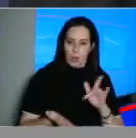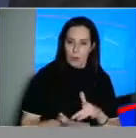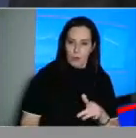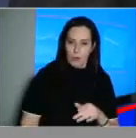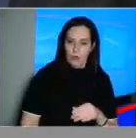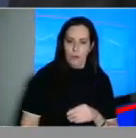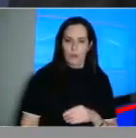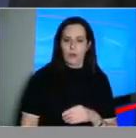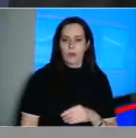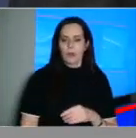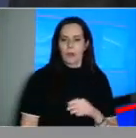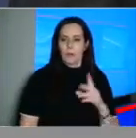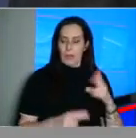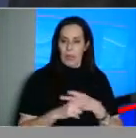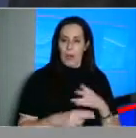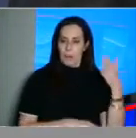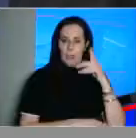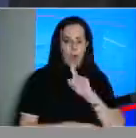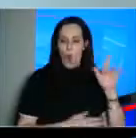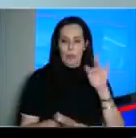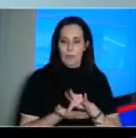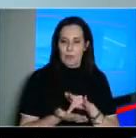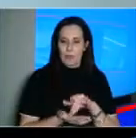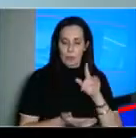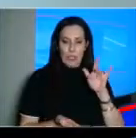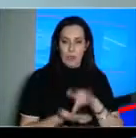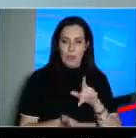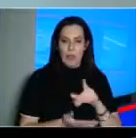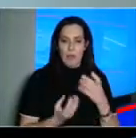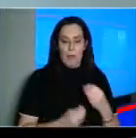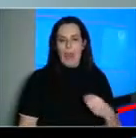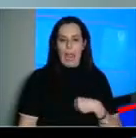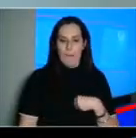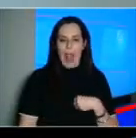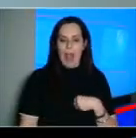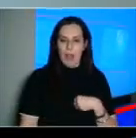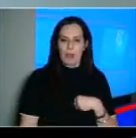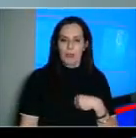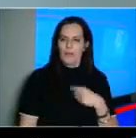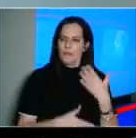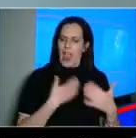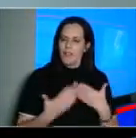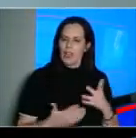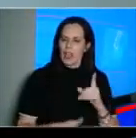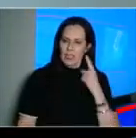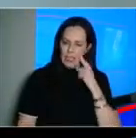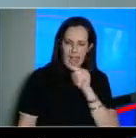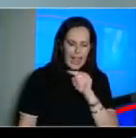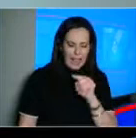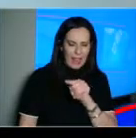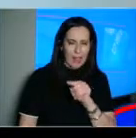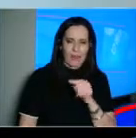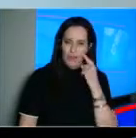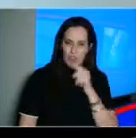רגע, בדרך כלל המדינה לא נמצאת, וכשהיא נמצאת היא מלאת חמלה, ואיפה שלא תשים את האצבע שלך,